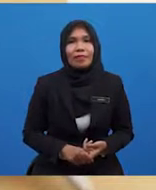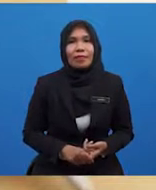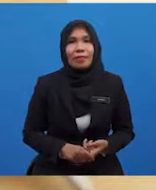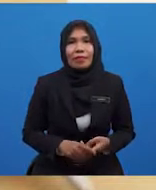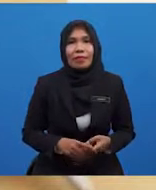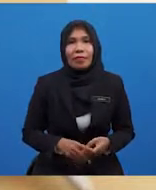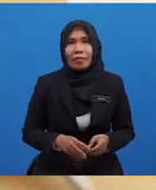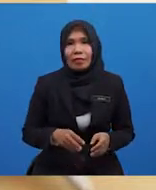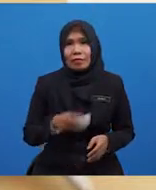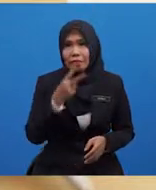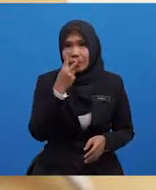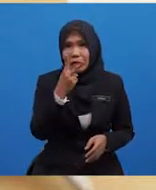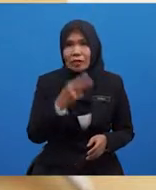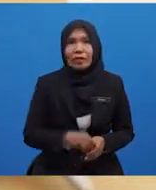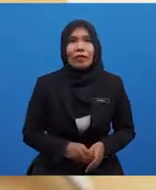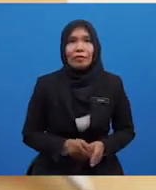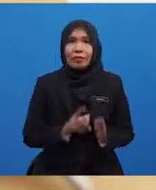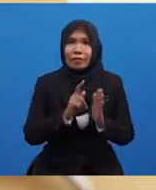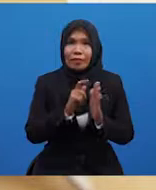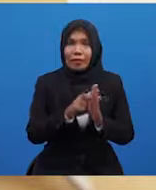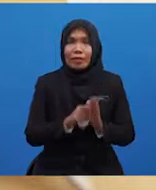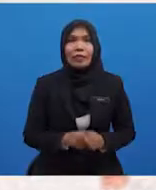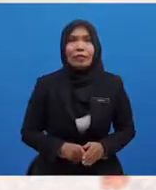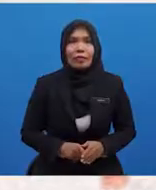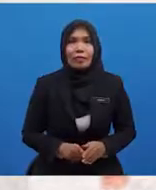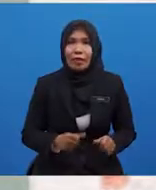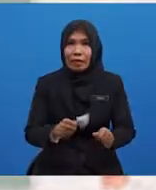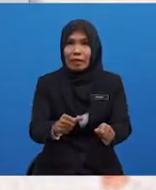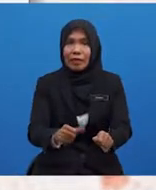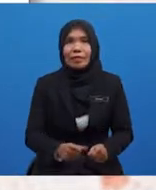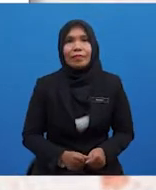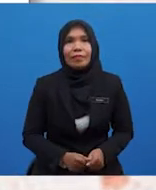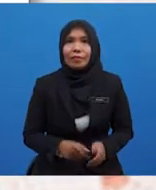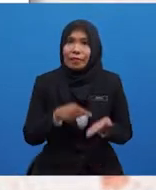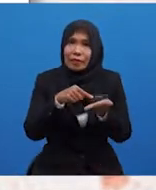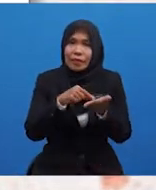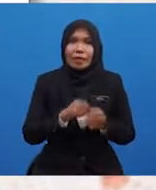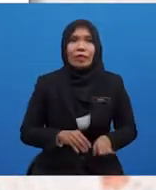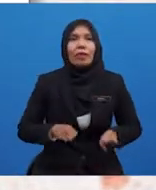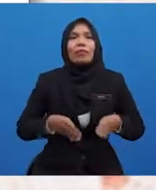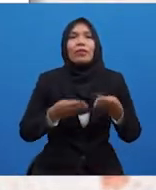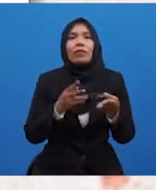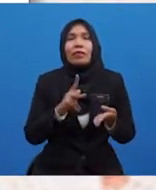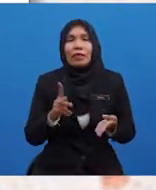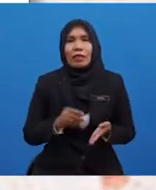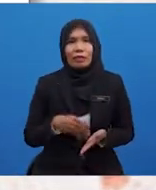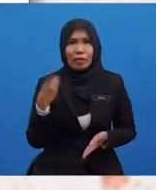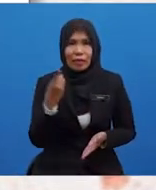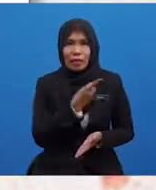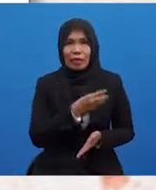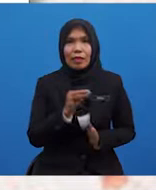cuba perhatikan carta alih berikut. Bagaimanakah kita membaca